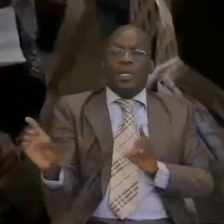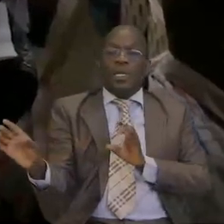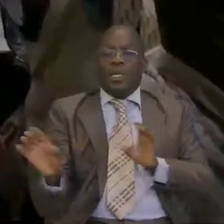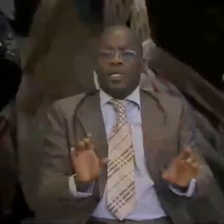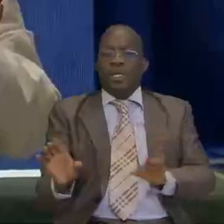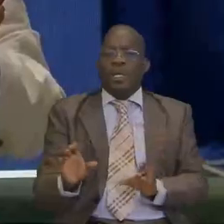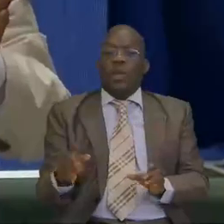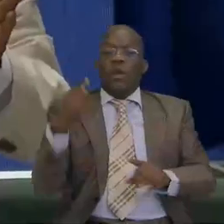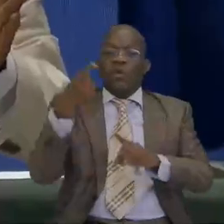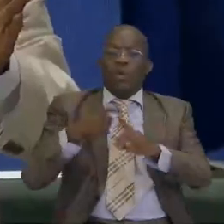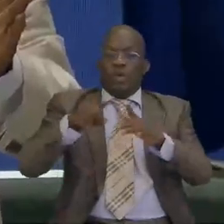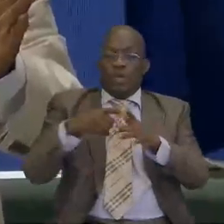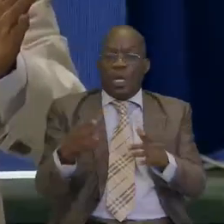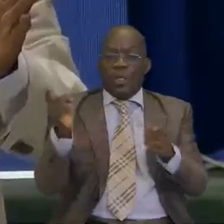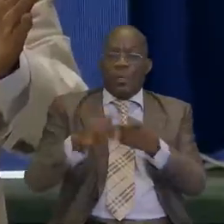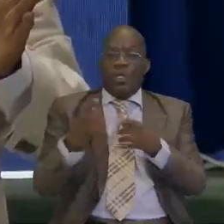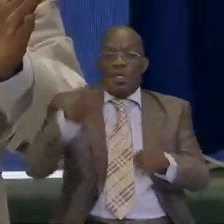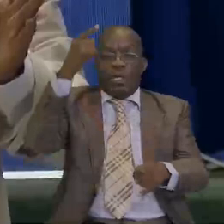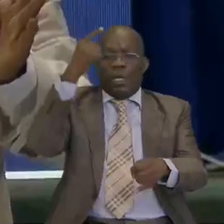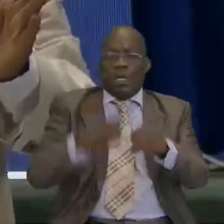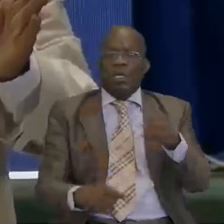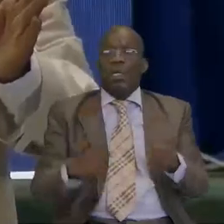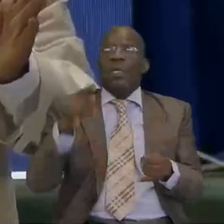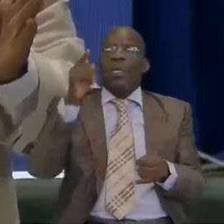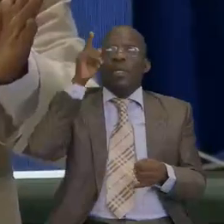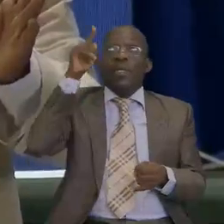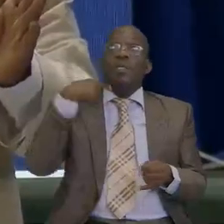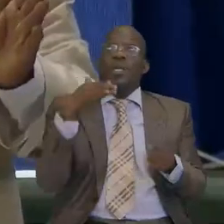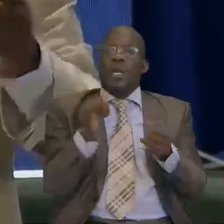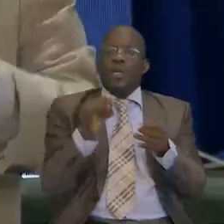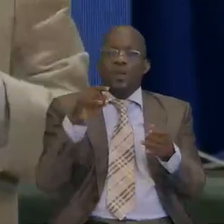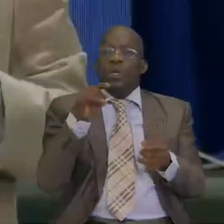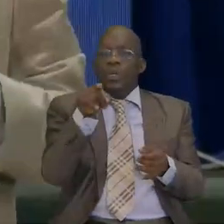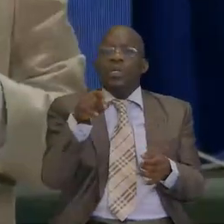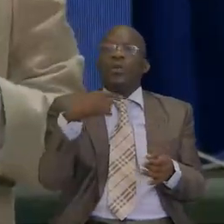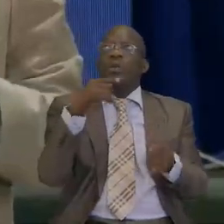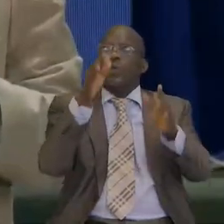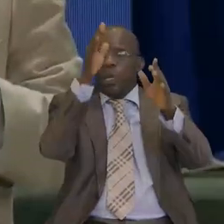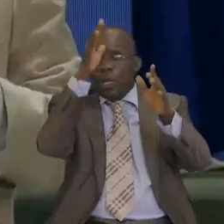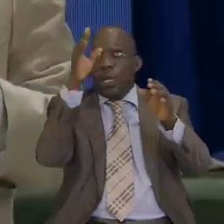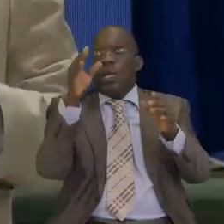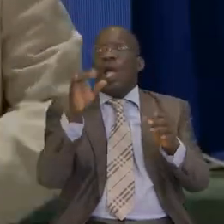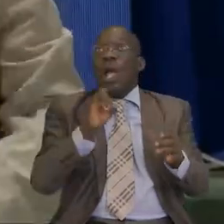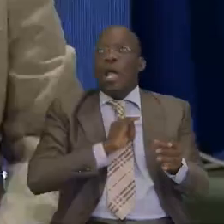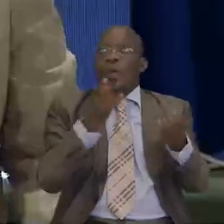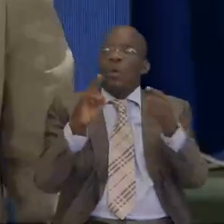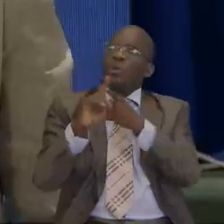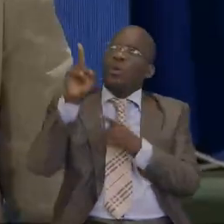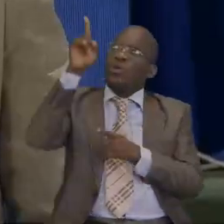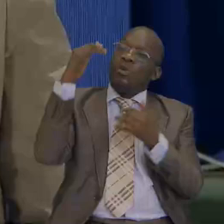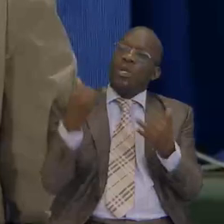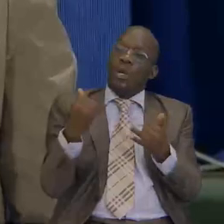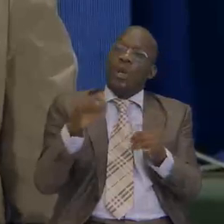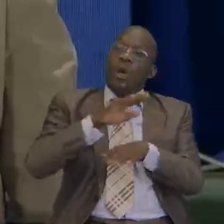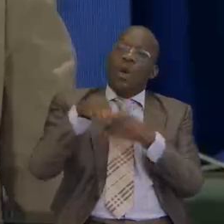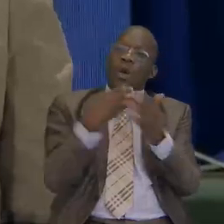jusqu'à la fin, il a dit, Père, au nom de Jésus, je viens à toi maintenant pour que